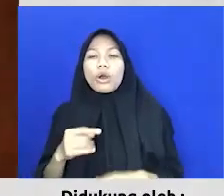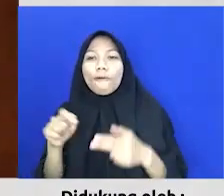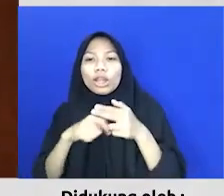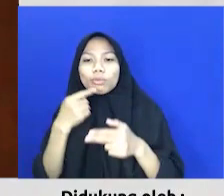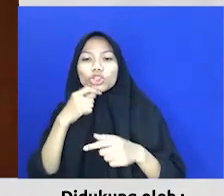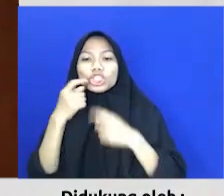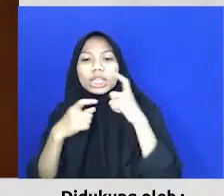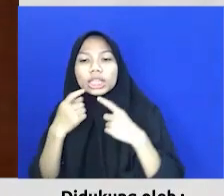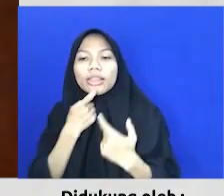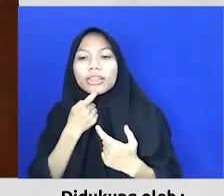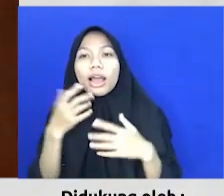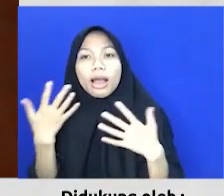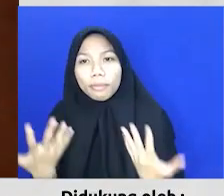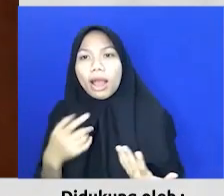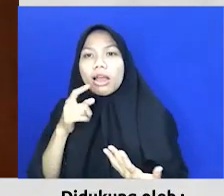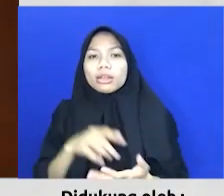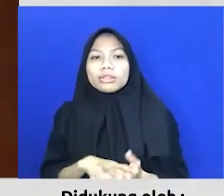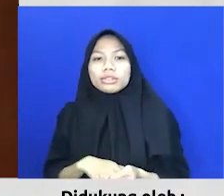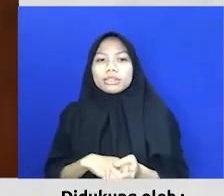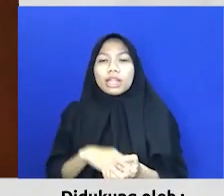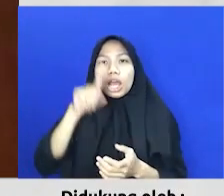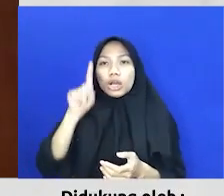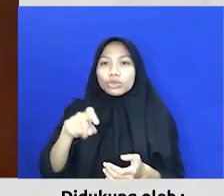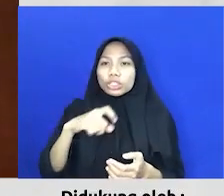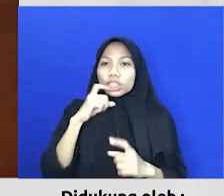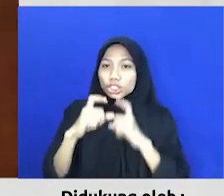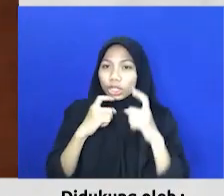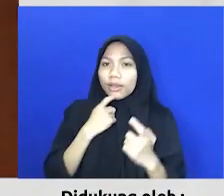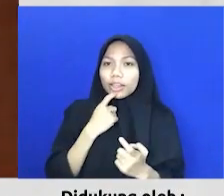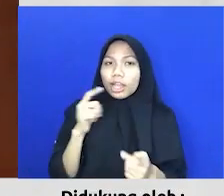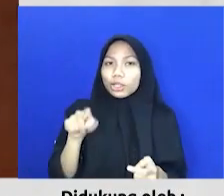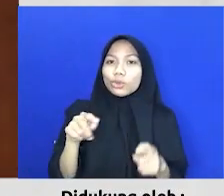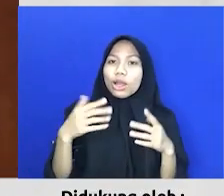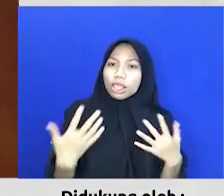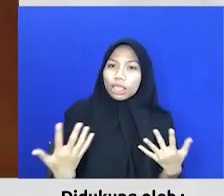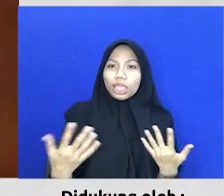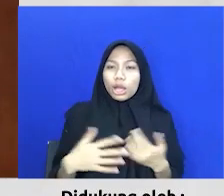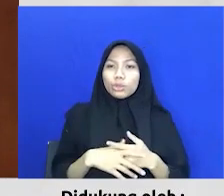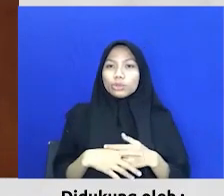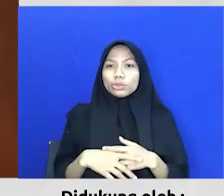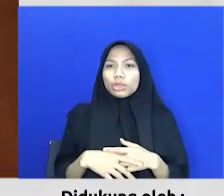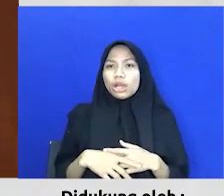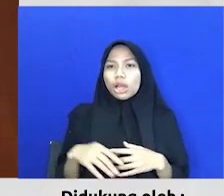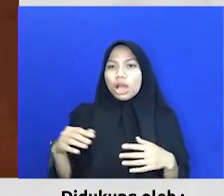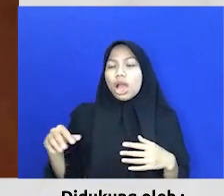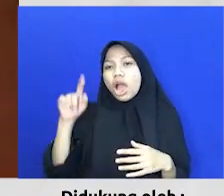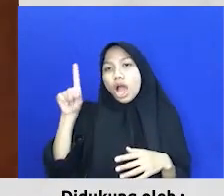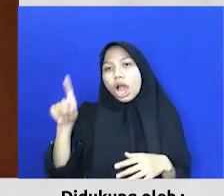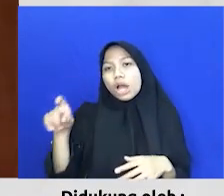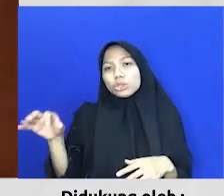dia tidak ingin melihat kembali apa yang dialaminya dia. Dia ingin